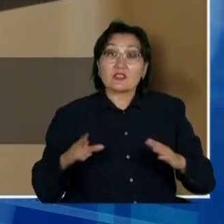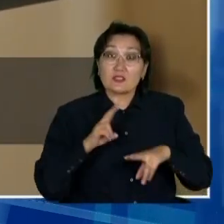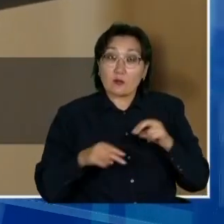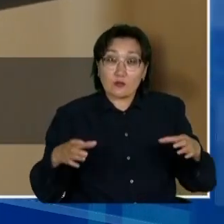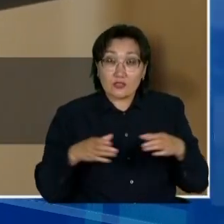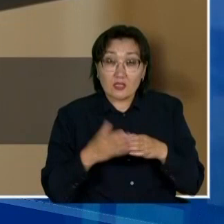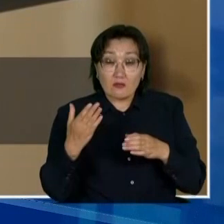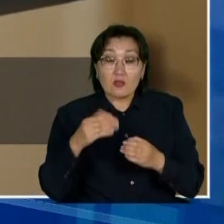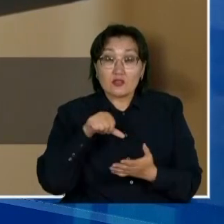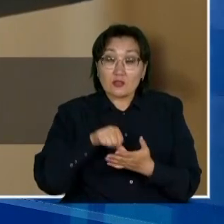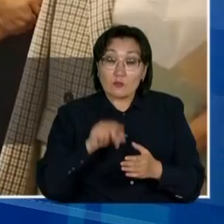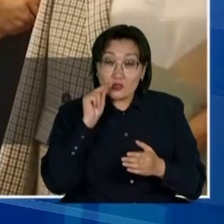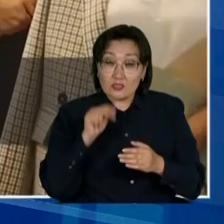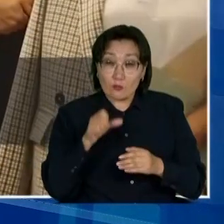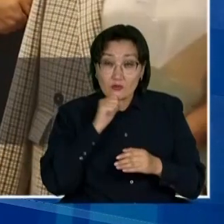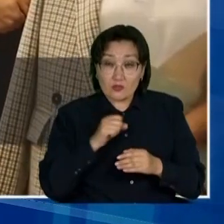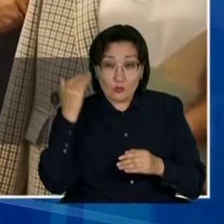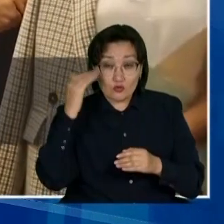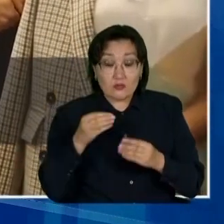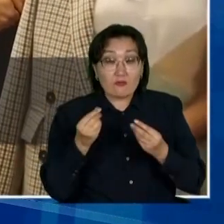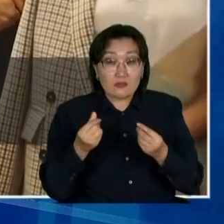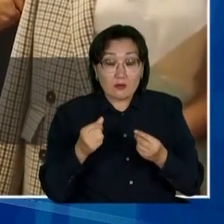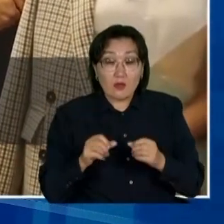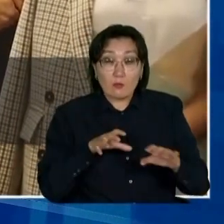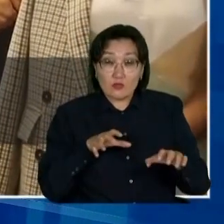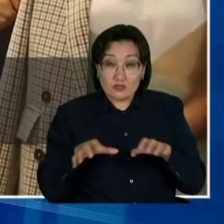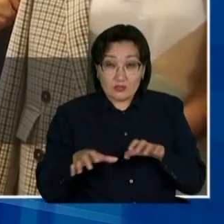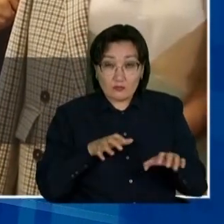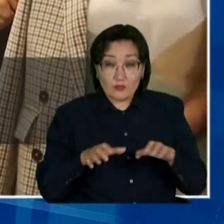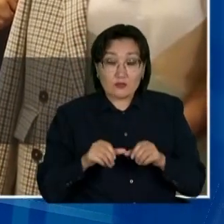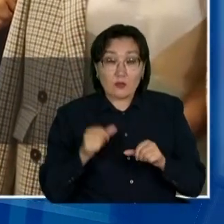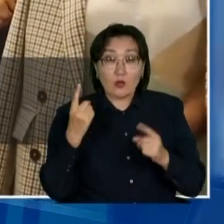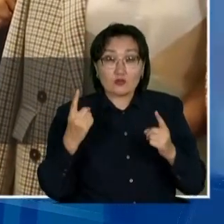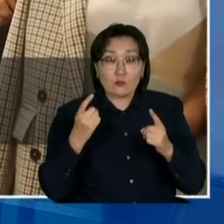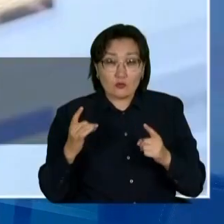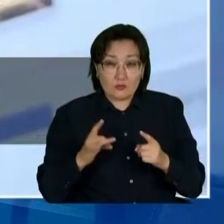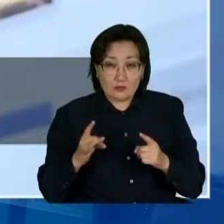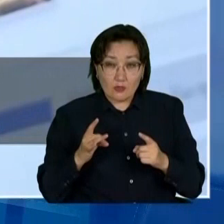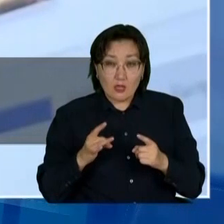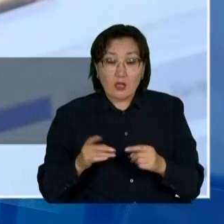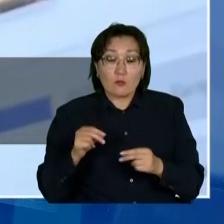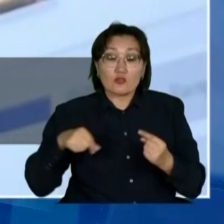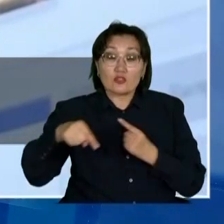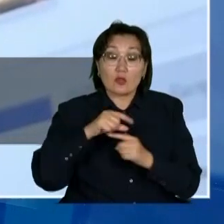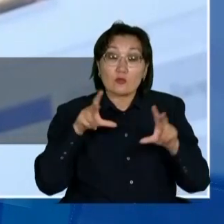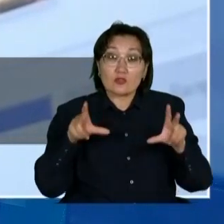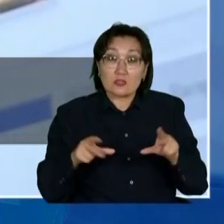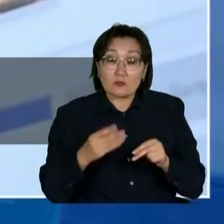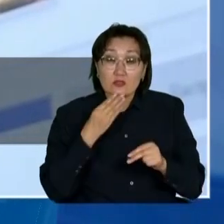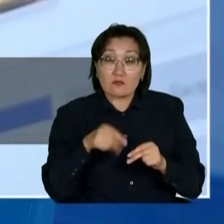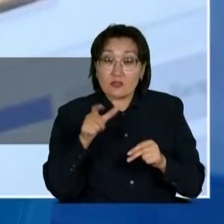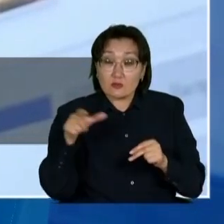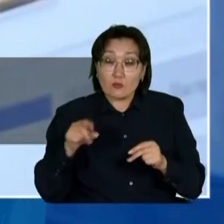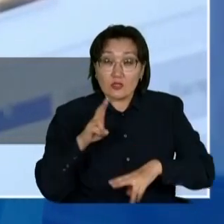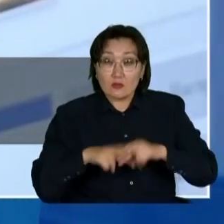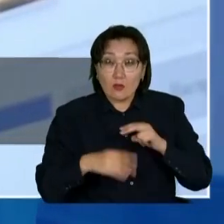его компаньон. Их обвинили в хищении чужого имущества и мошенничестве в особо крупном размере. Бизнесмены обещали своим клиентам